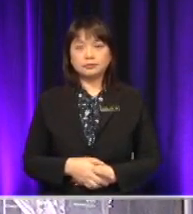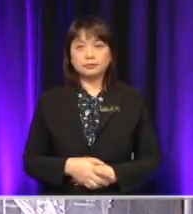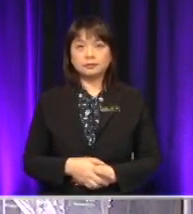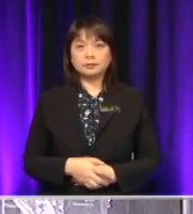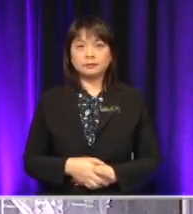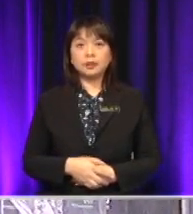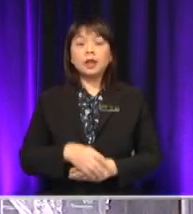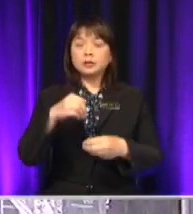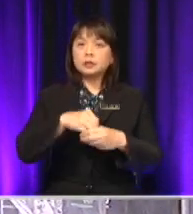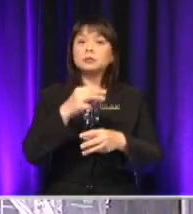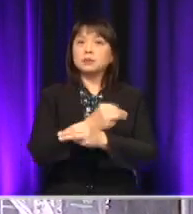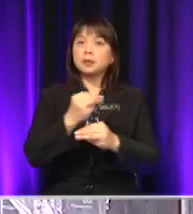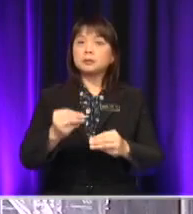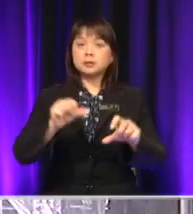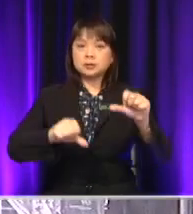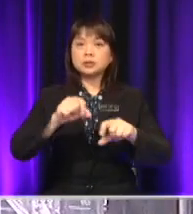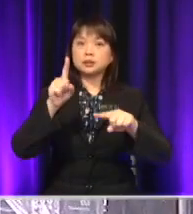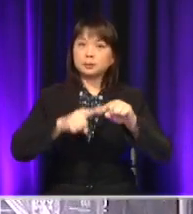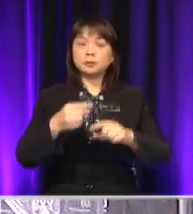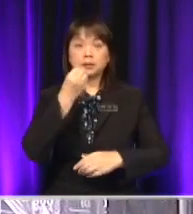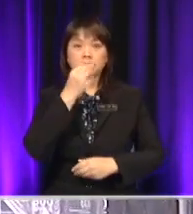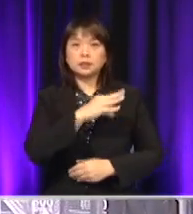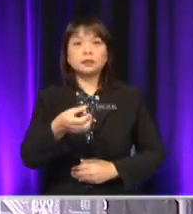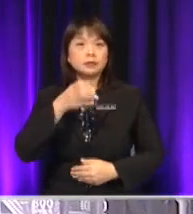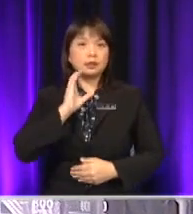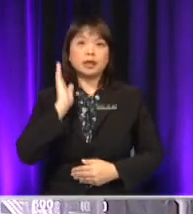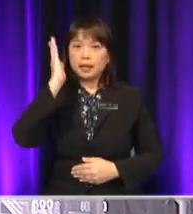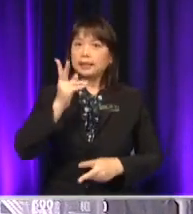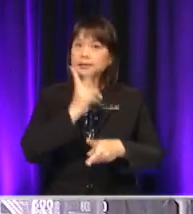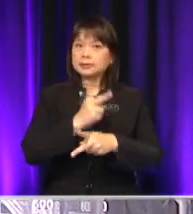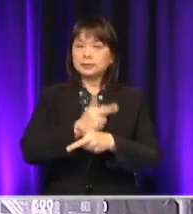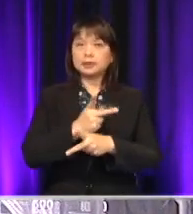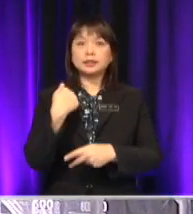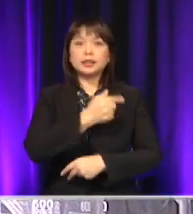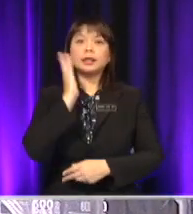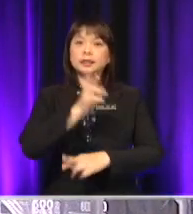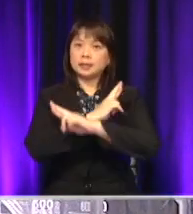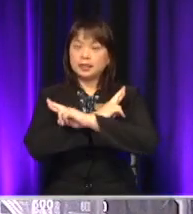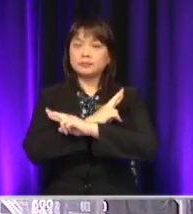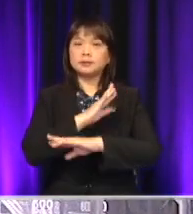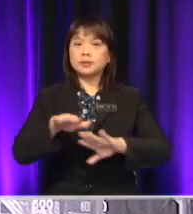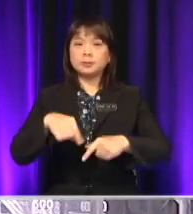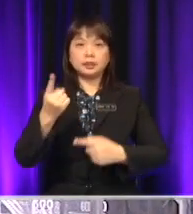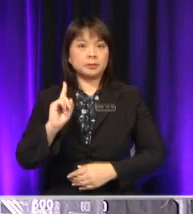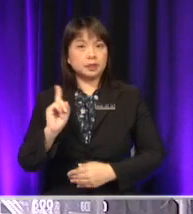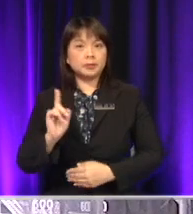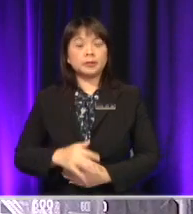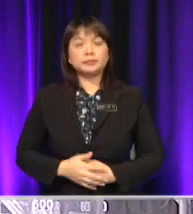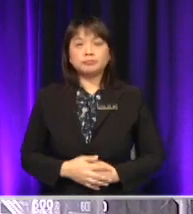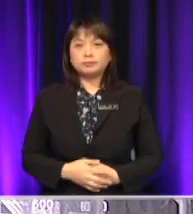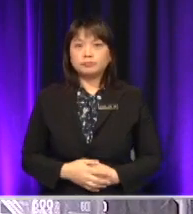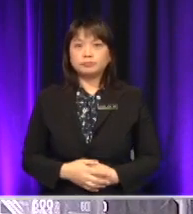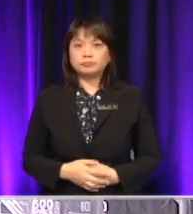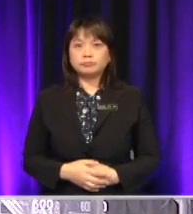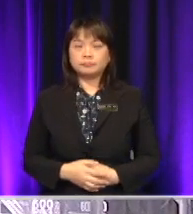Dalam makmal sains tak boleh makan dan minum. Betul. Saya akan simpan untuk kemudian. Kita akan berehat sebentar. Pastikan anda jangan ke mana-mana. Terus bersama kami dalam slot